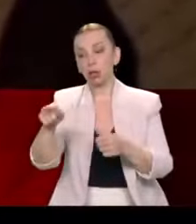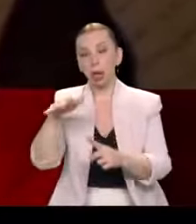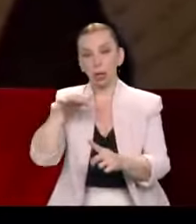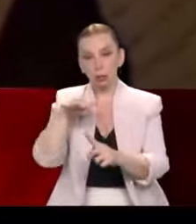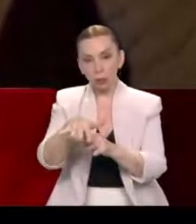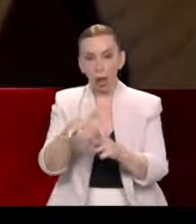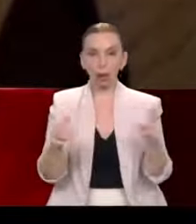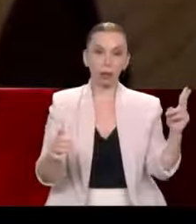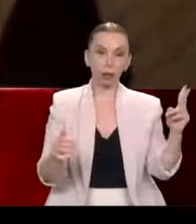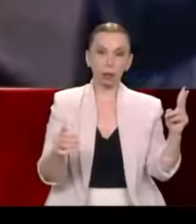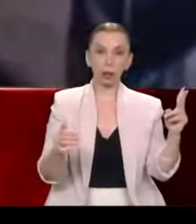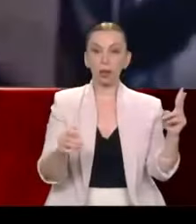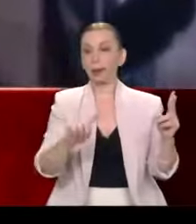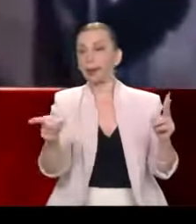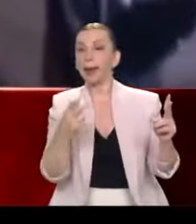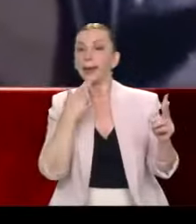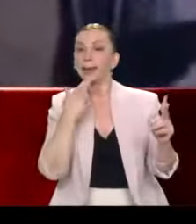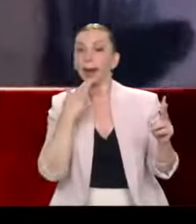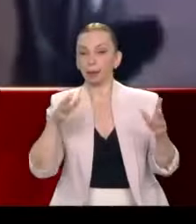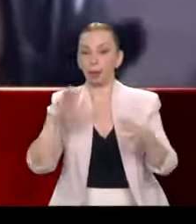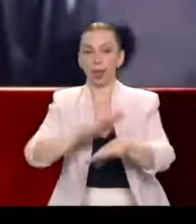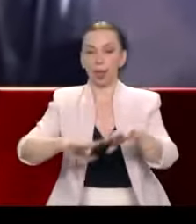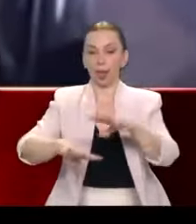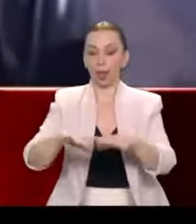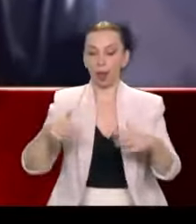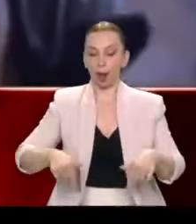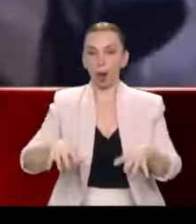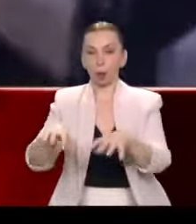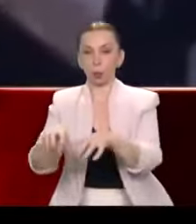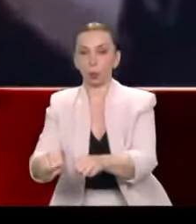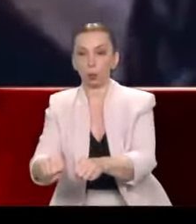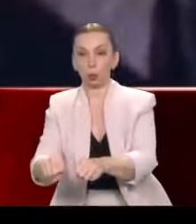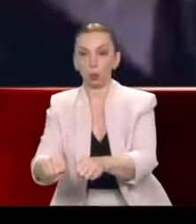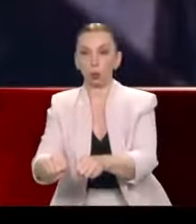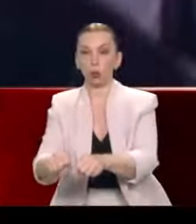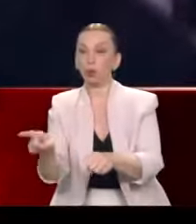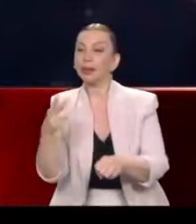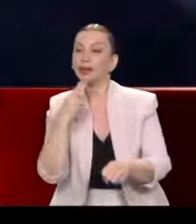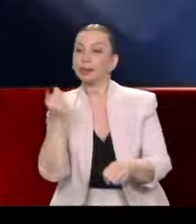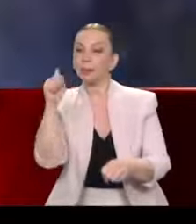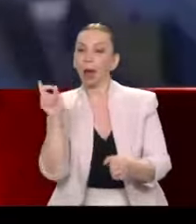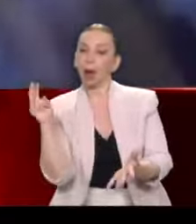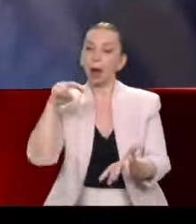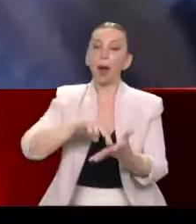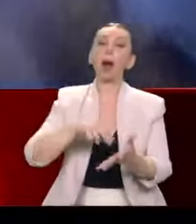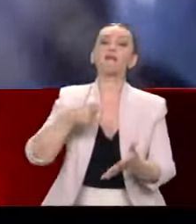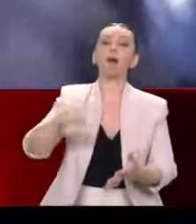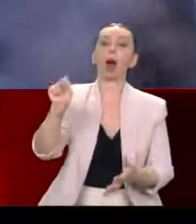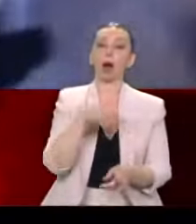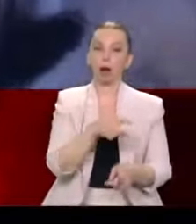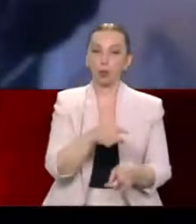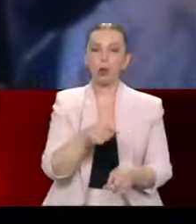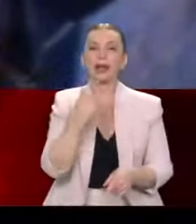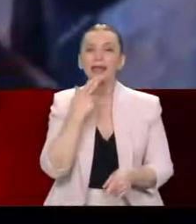kadının üzerine çıktı, boğazını sıktı ve kollarını tuttu. Yeniden ayağa kalkmaması için uzun süre mücadele etti. Yerdeki kadınsa